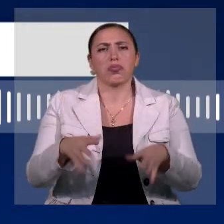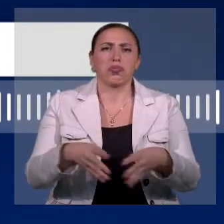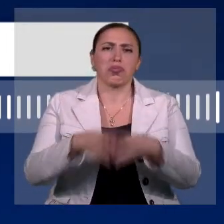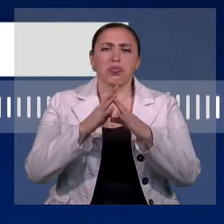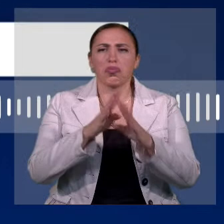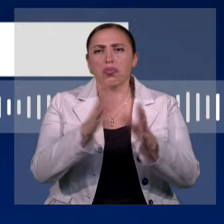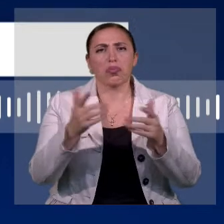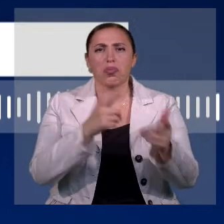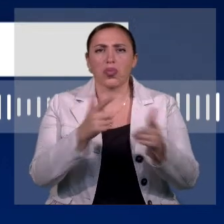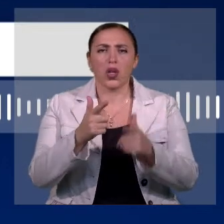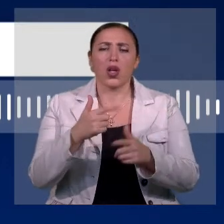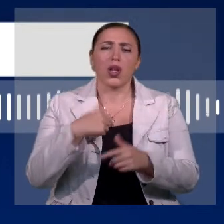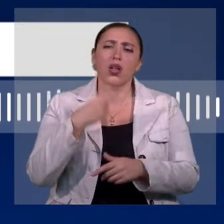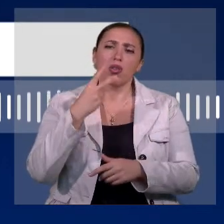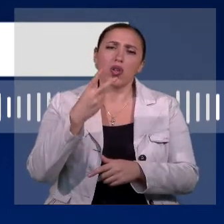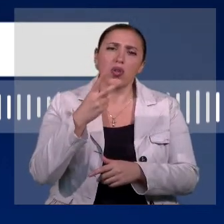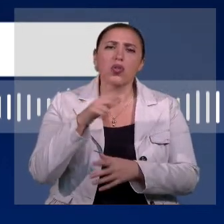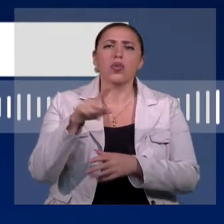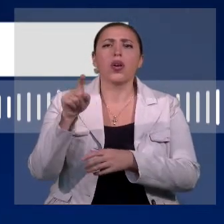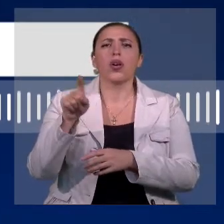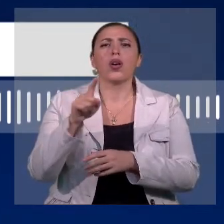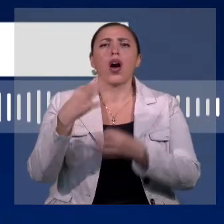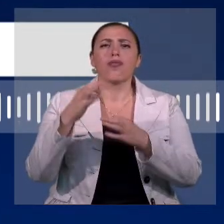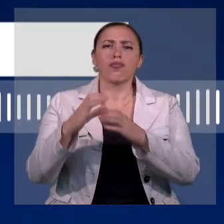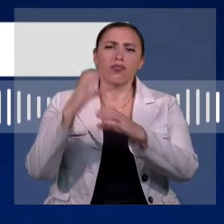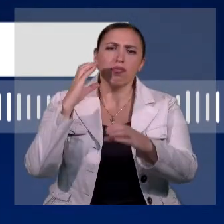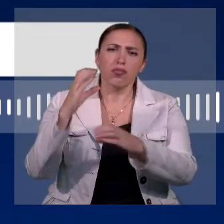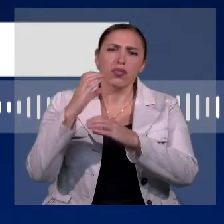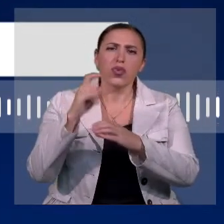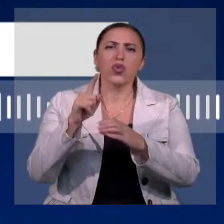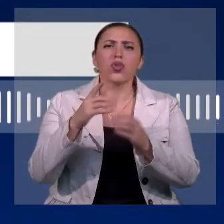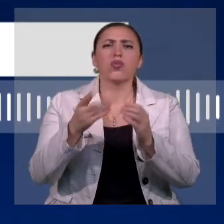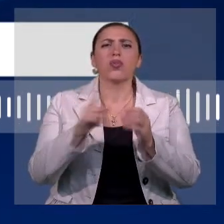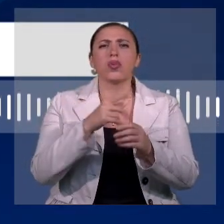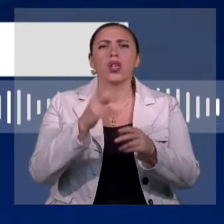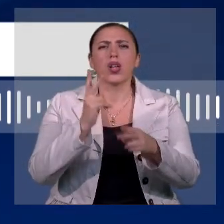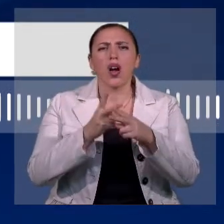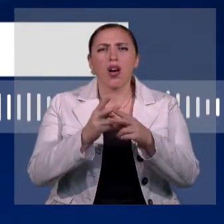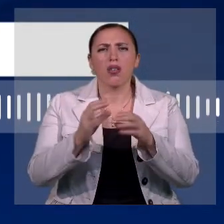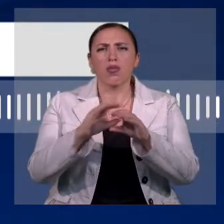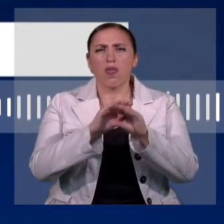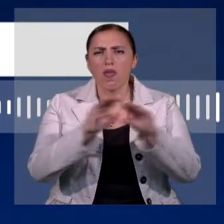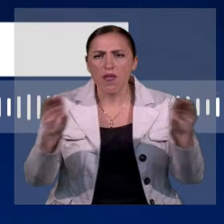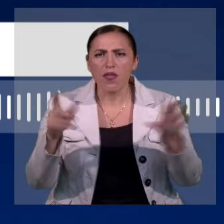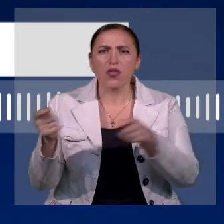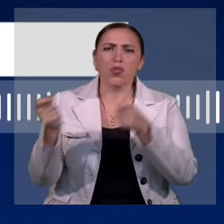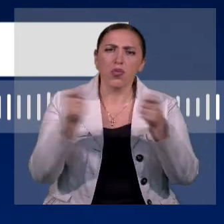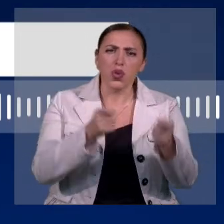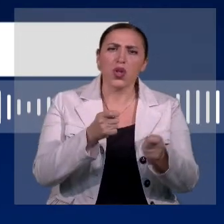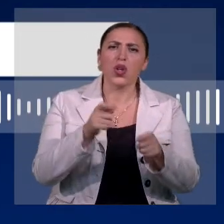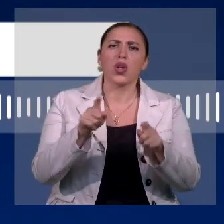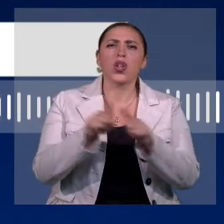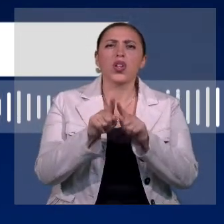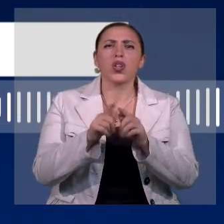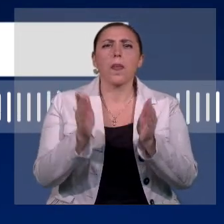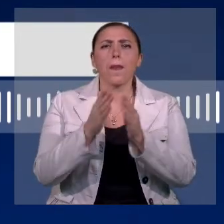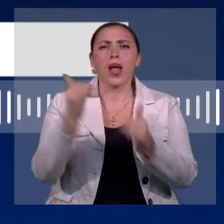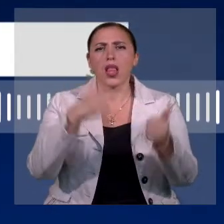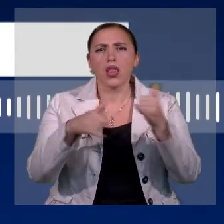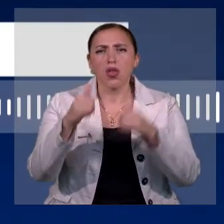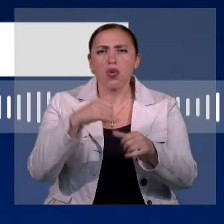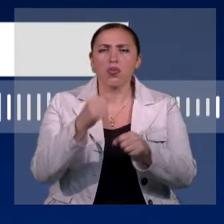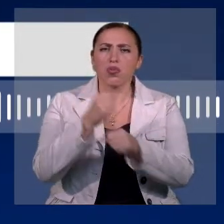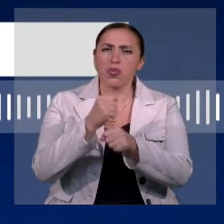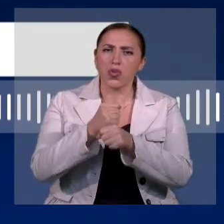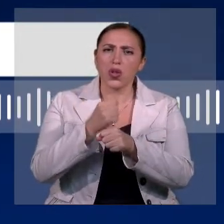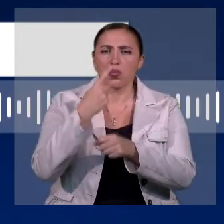ասենք այդպես ընթացքում տեսել ենք, որ բեռնատարներով ինչ-որ պանելներ, բաներ են նույնիսկ մոտեցրել, մտածում ենք, որ նույնիսկ բետոնային աշխատանքներ է եղել,